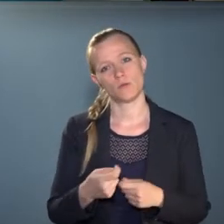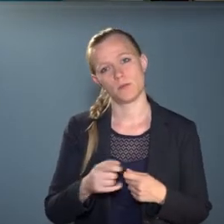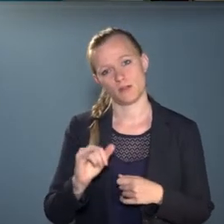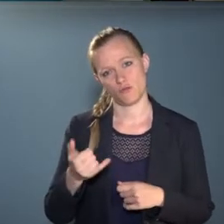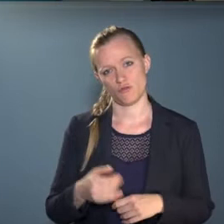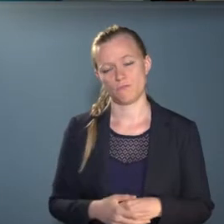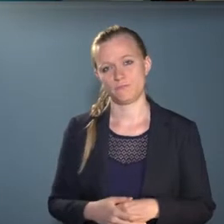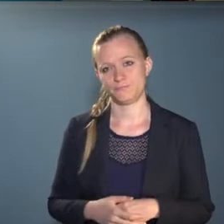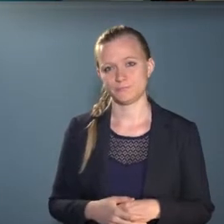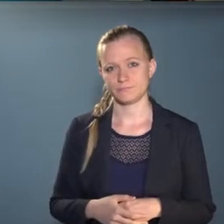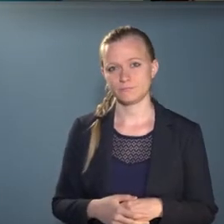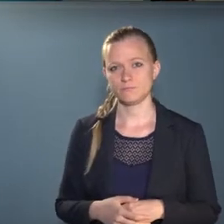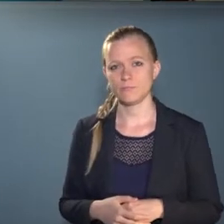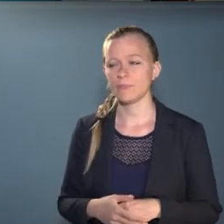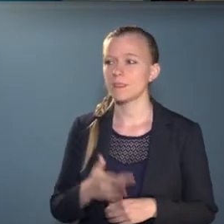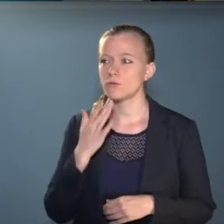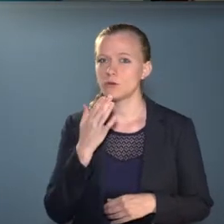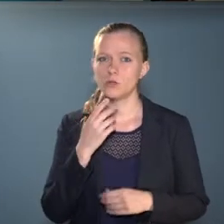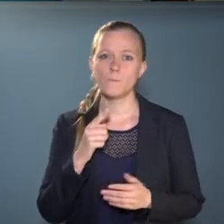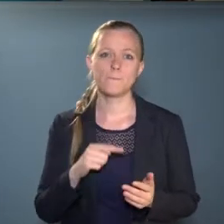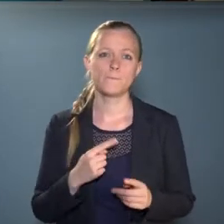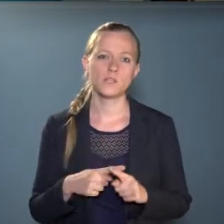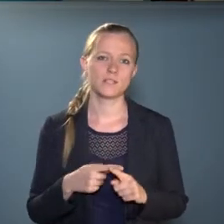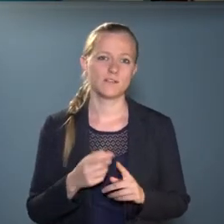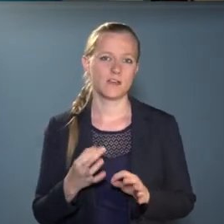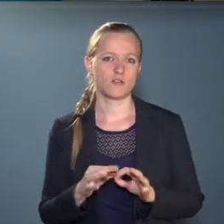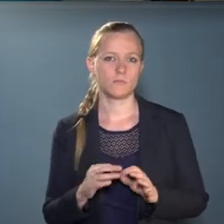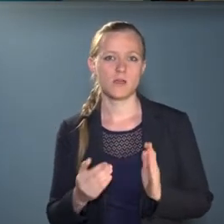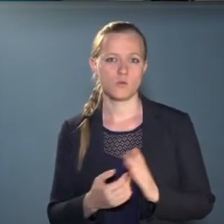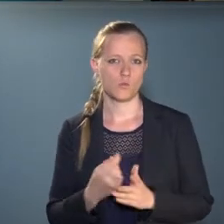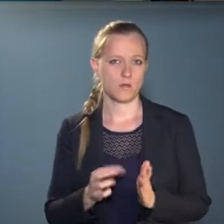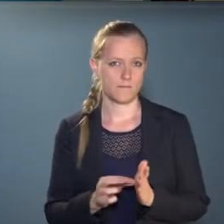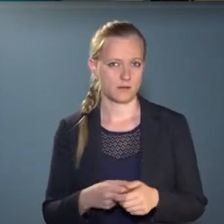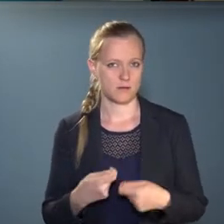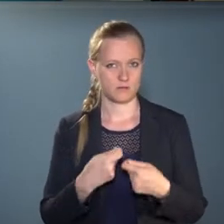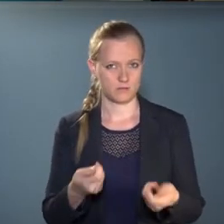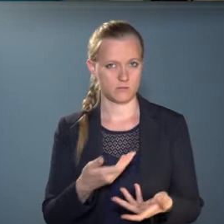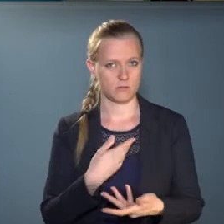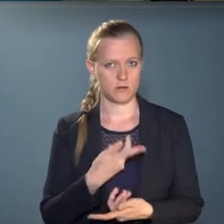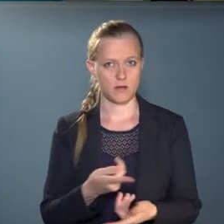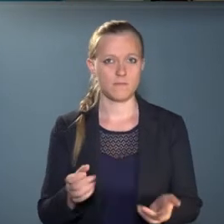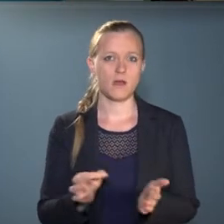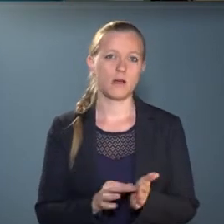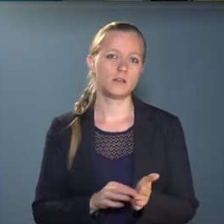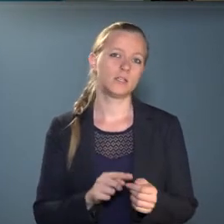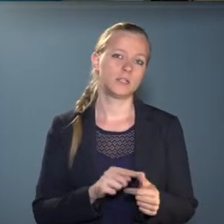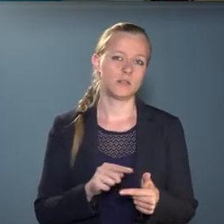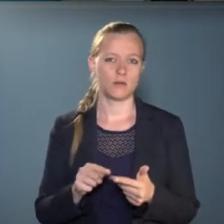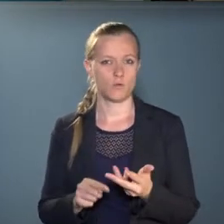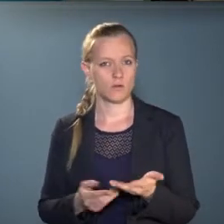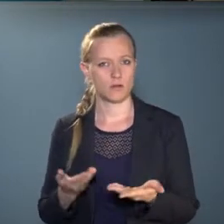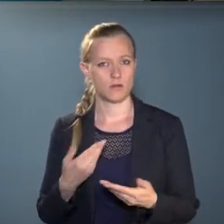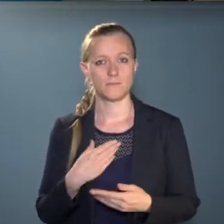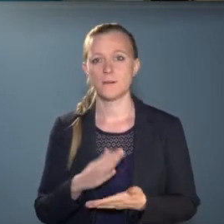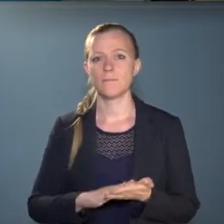is. És mondjuk pozitív esetben kapnak újabb adatokat, az adatok ilyenek vagy olyanok, de